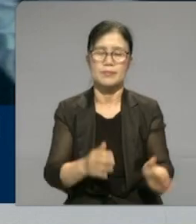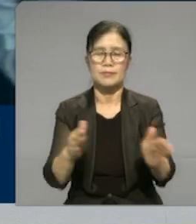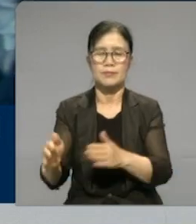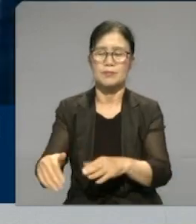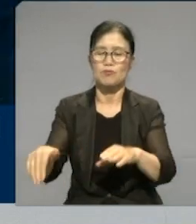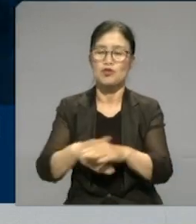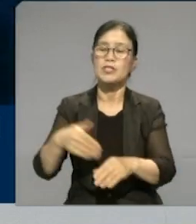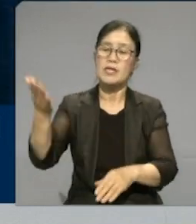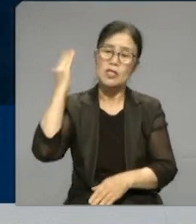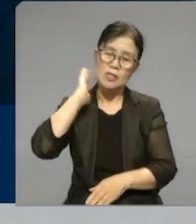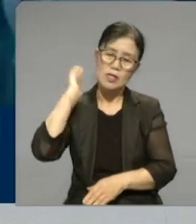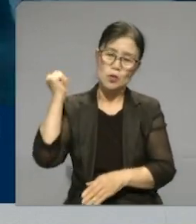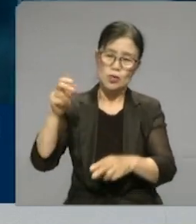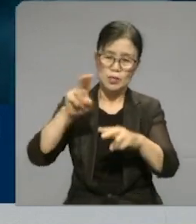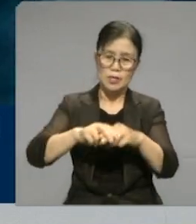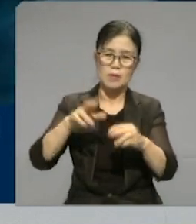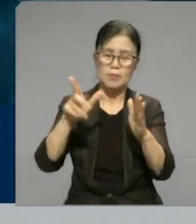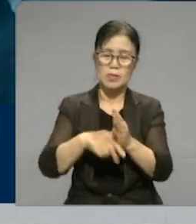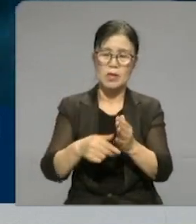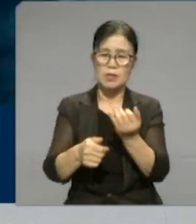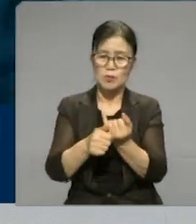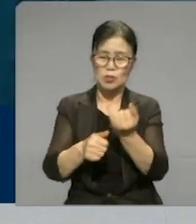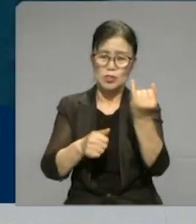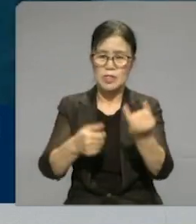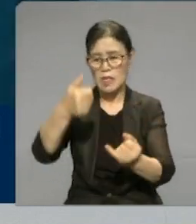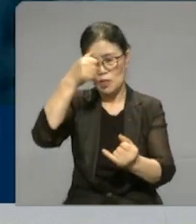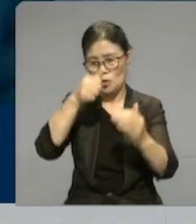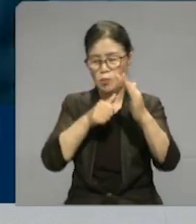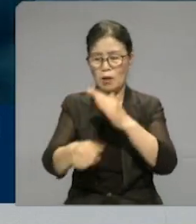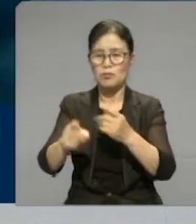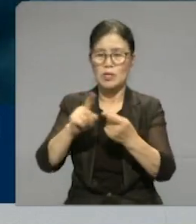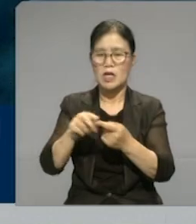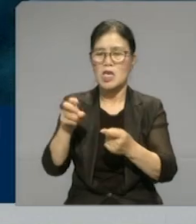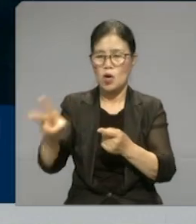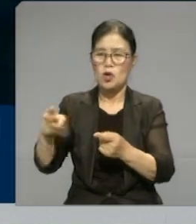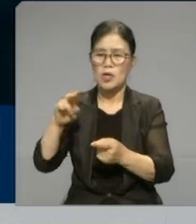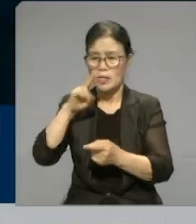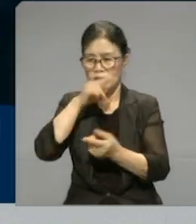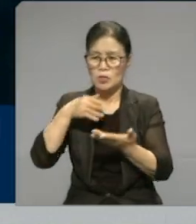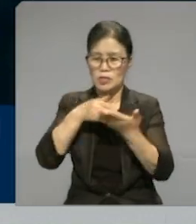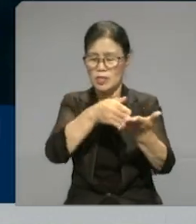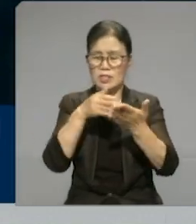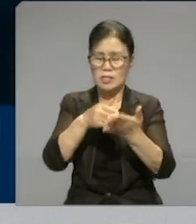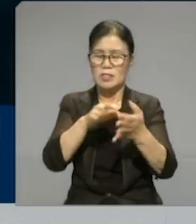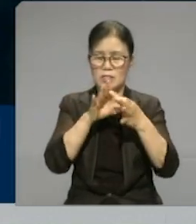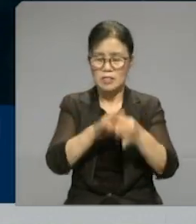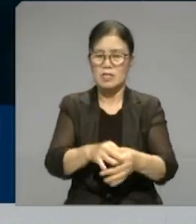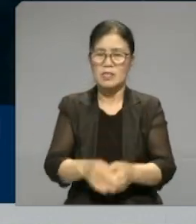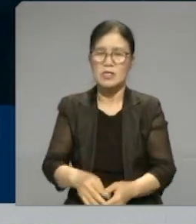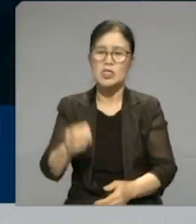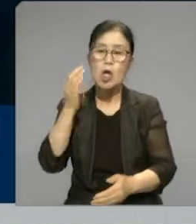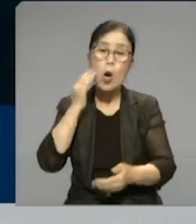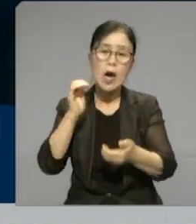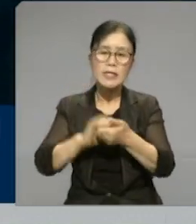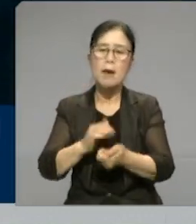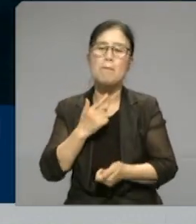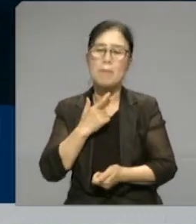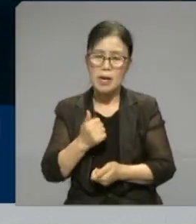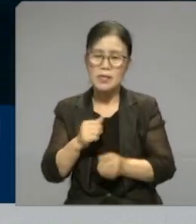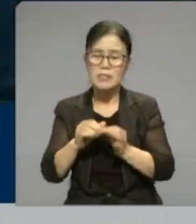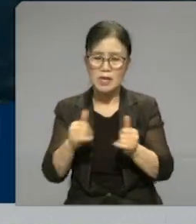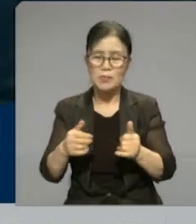문재인 전 대통령 재임 시절 김정숙 여사의 인도 방문에 대한 여권의 의혹 제기가 잇따르자 당시 청와대 참모를 지낸